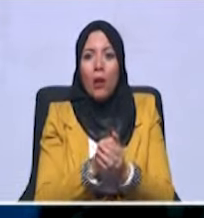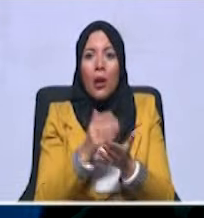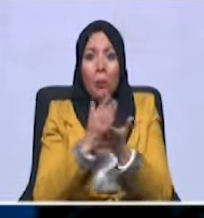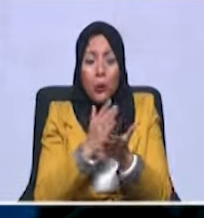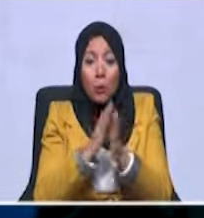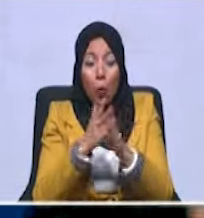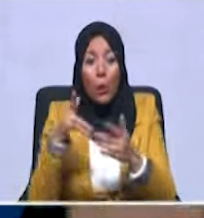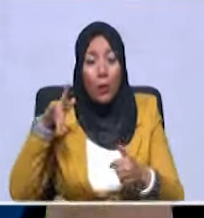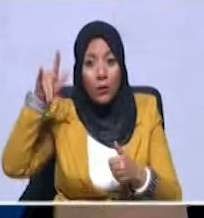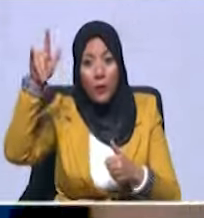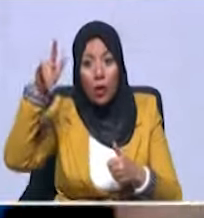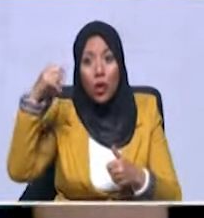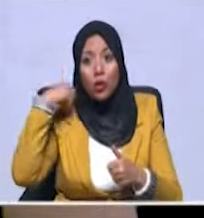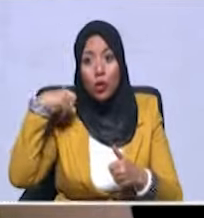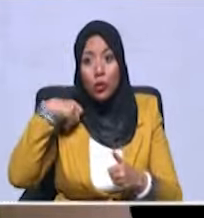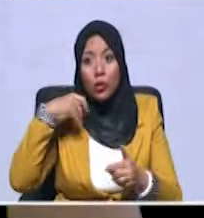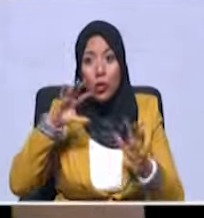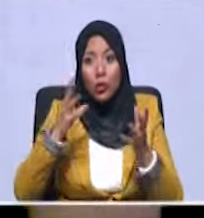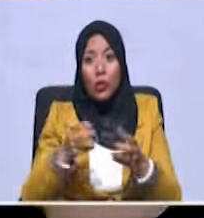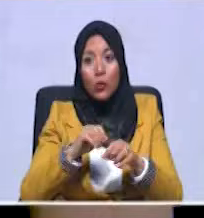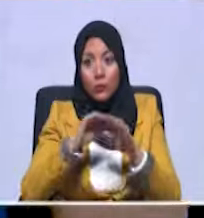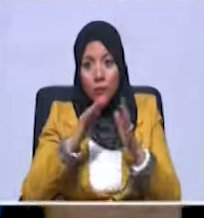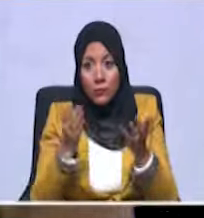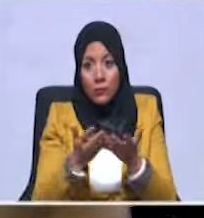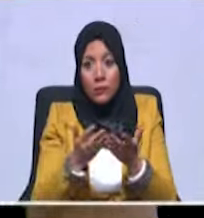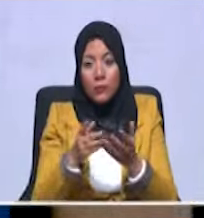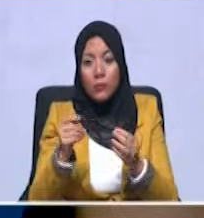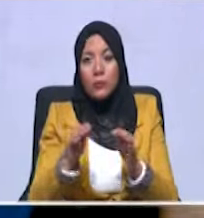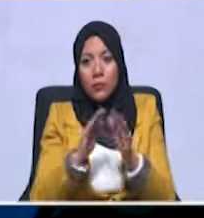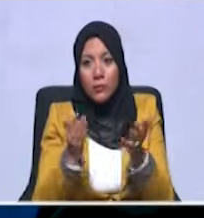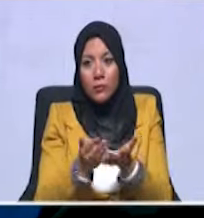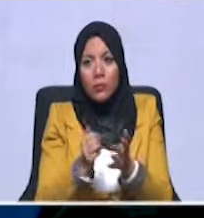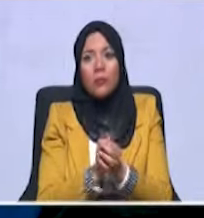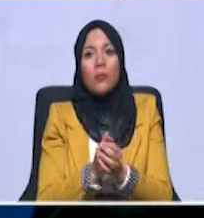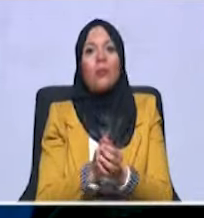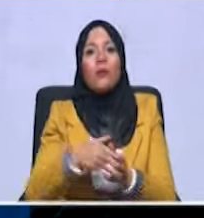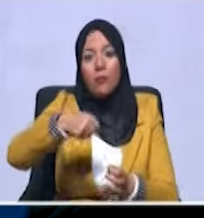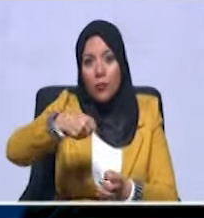باسبوره، الشنطه اللي كان بيسافر بيها اللي هي الكاري اون، طبعا زمان ما كانتش كاري اون، كانت سامسونايت يعني،